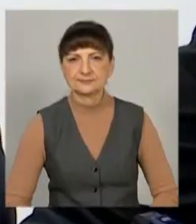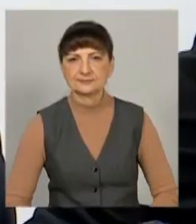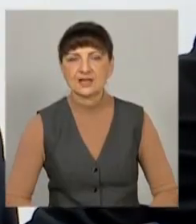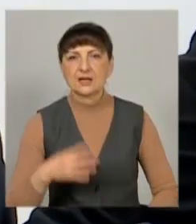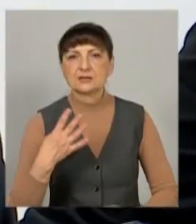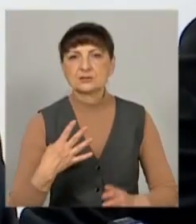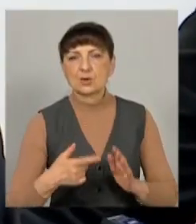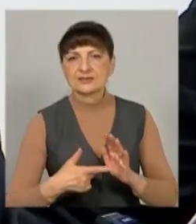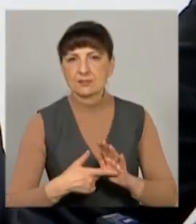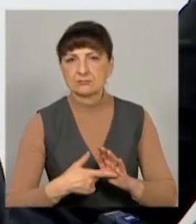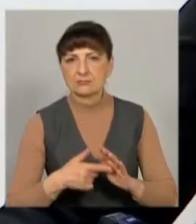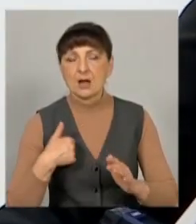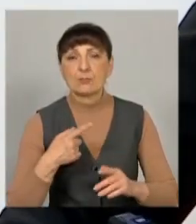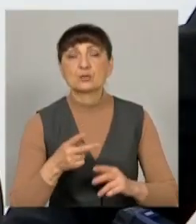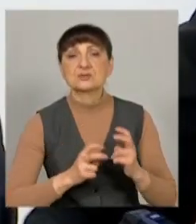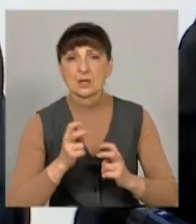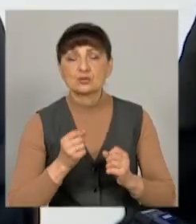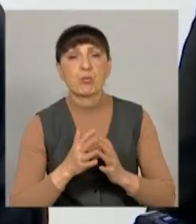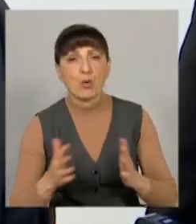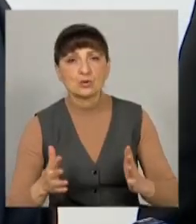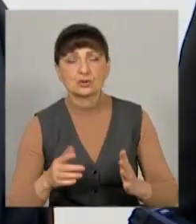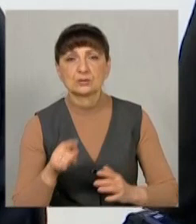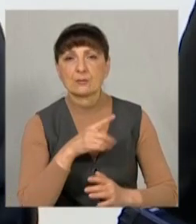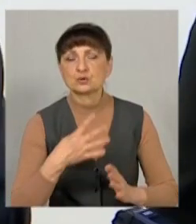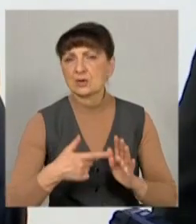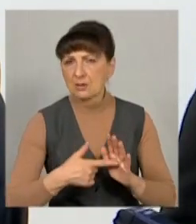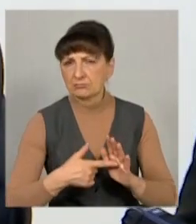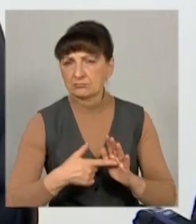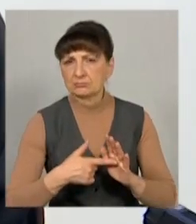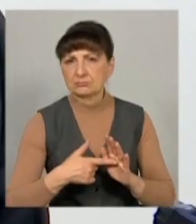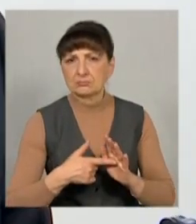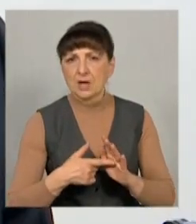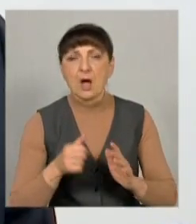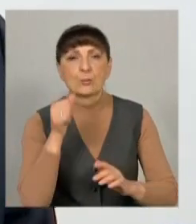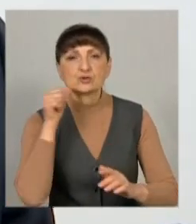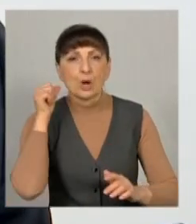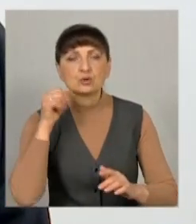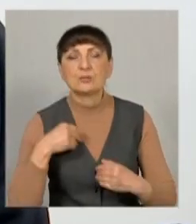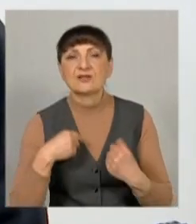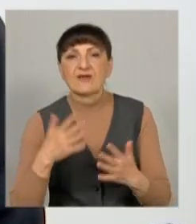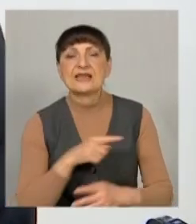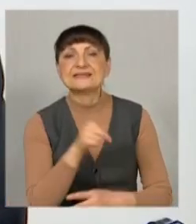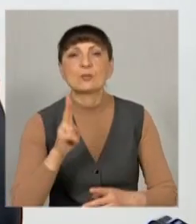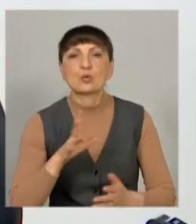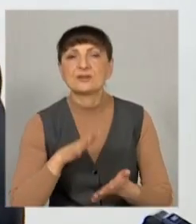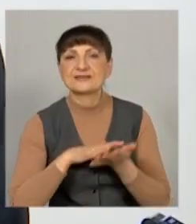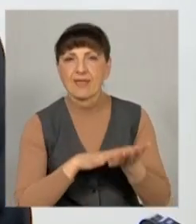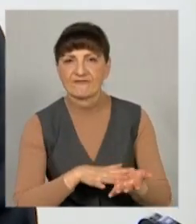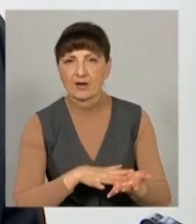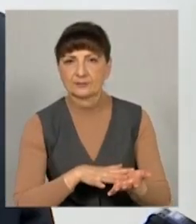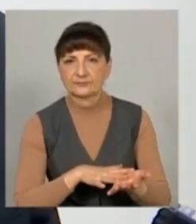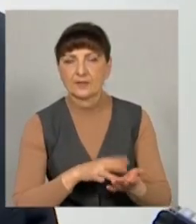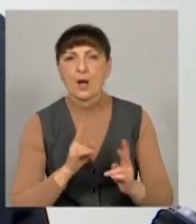47 групп вообще базовых. Ну, это станция чуть больше, но в группах 47. В прошлом году давали тем, кто подавал заявки на рост. У